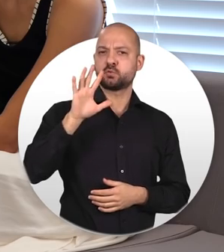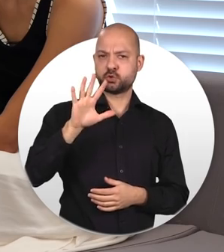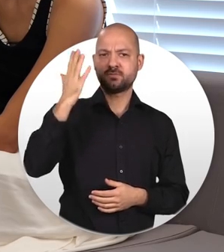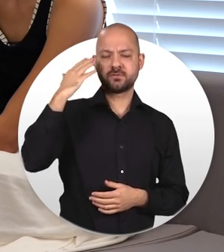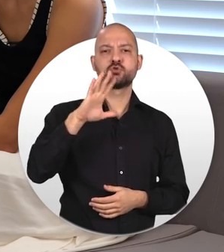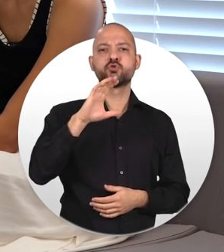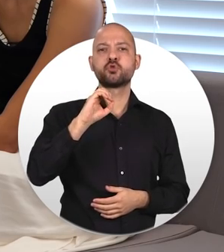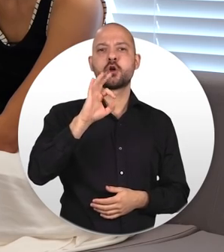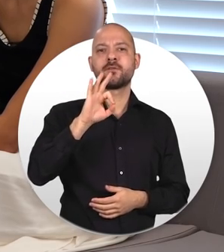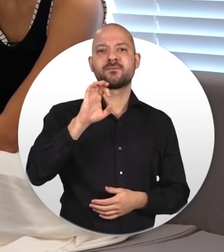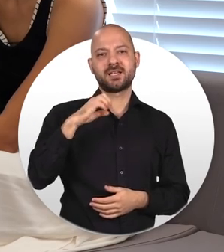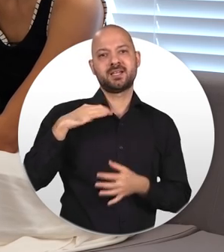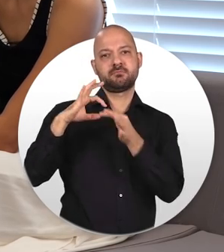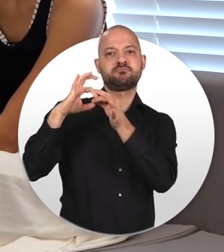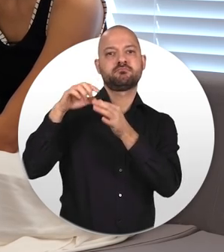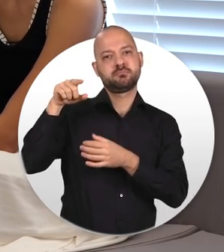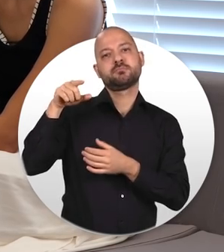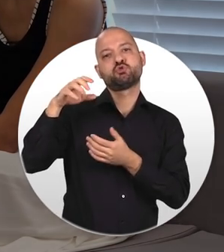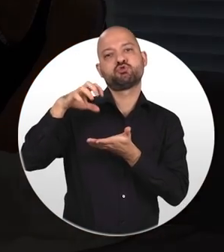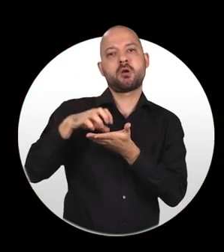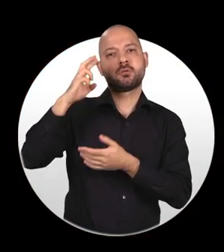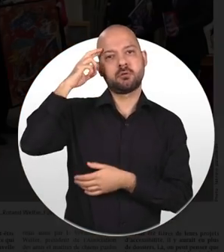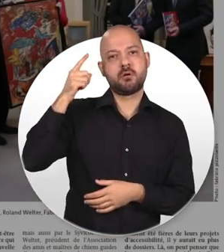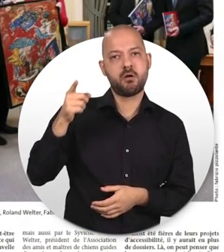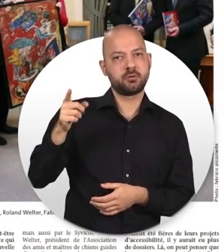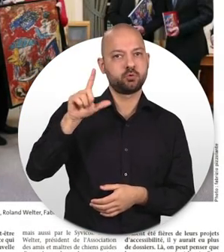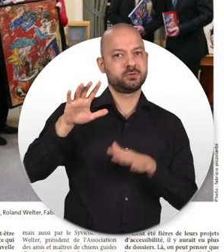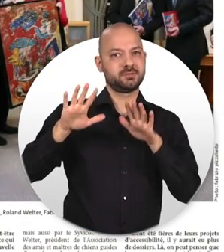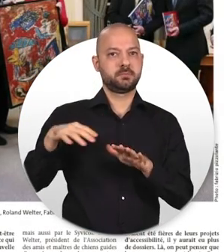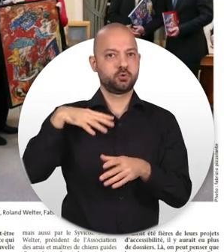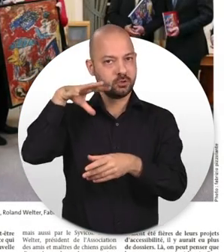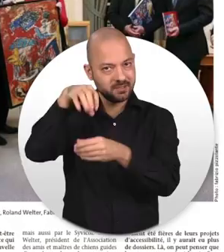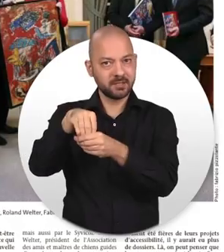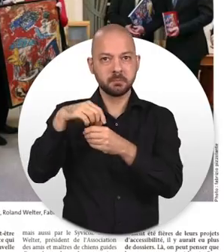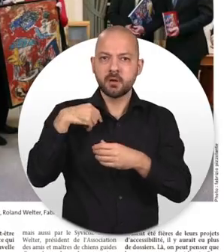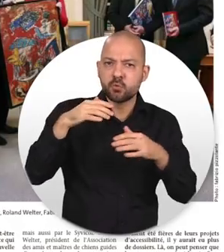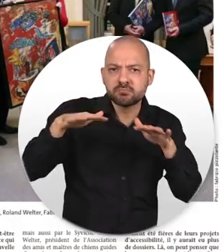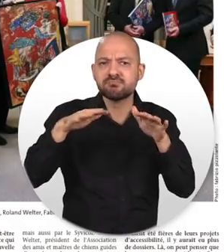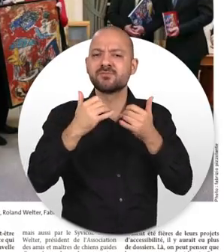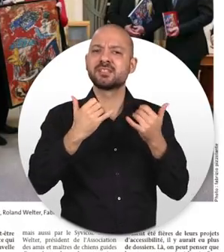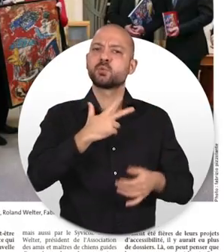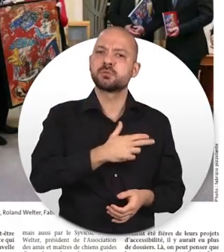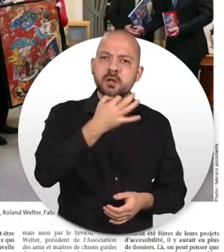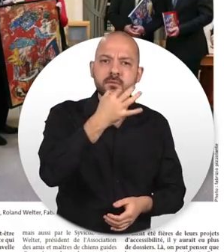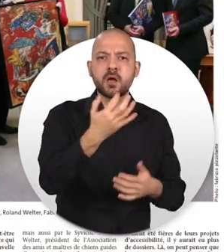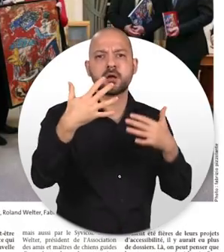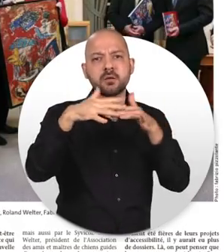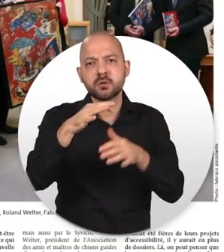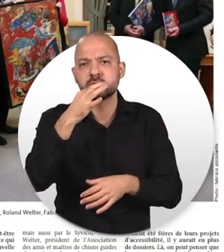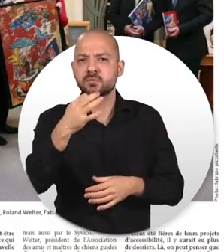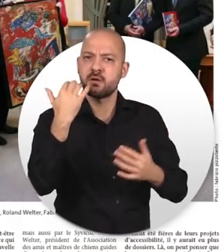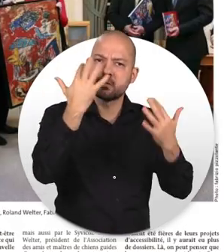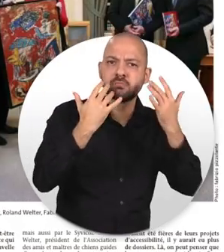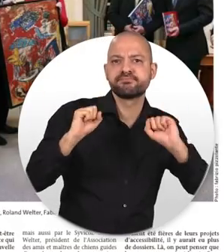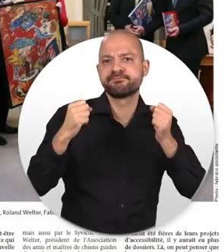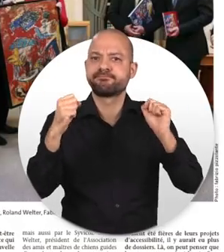2005 Chef gesehen habe in der Stadt Lützburg, wo ich den ersten Chef, den ich auch im Sozialfragen gekommen habe, und auch um die Integration und empfange,